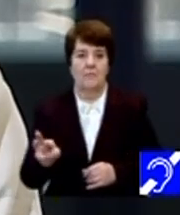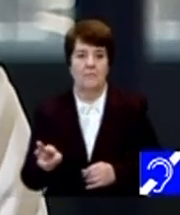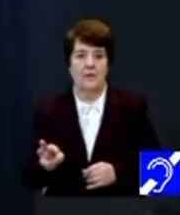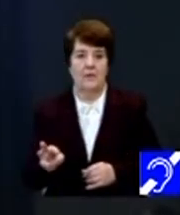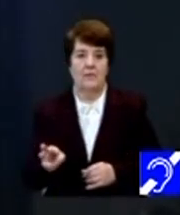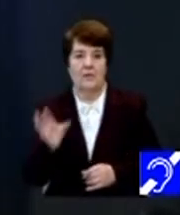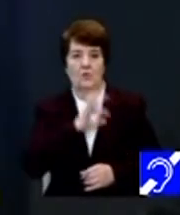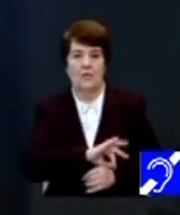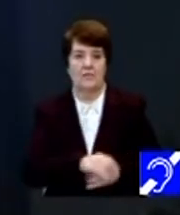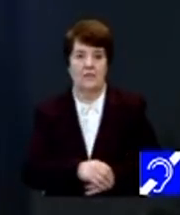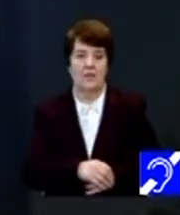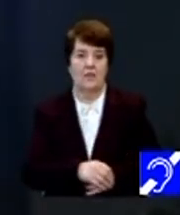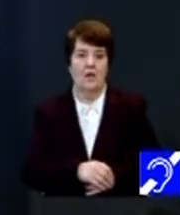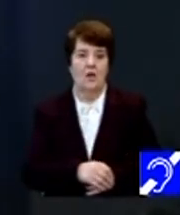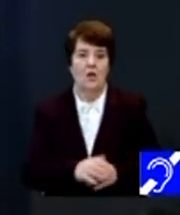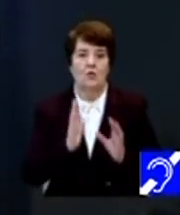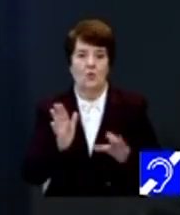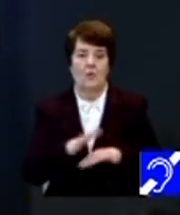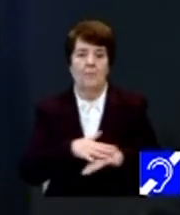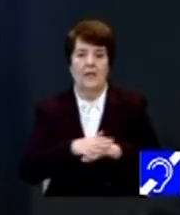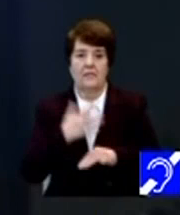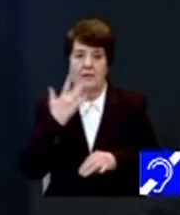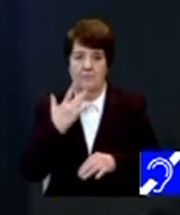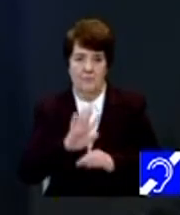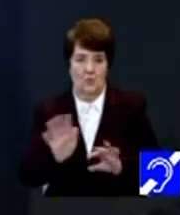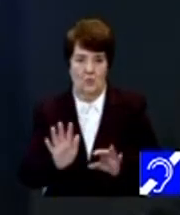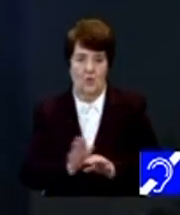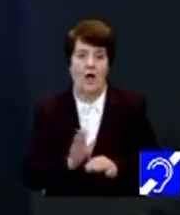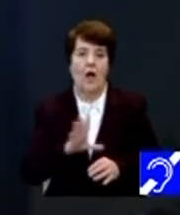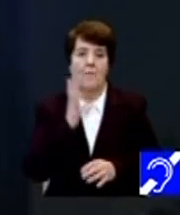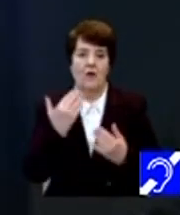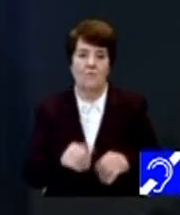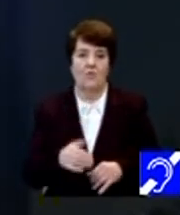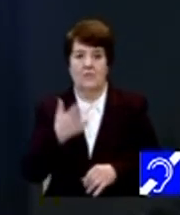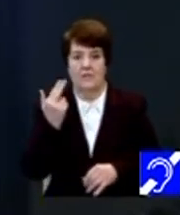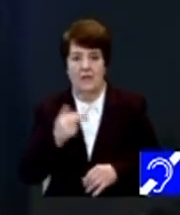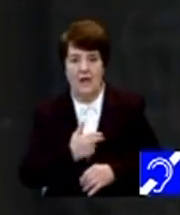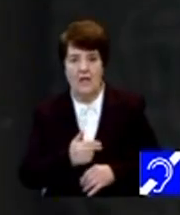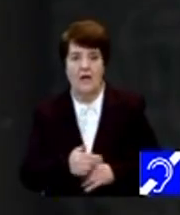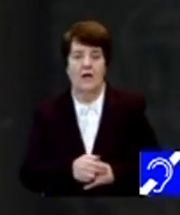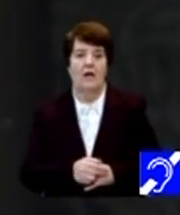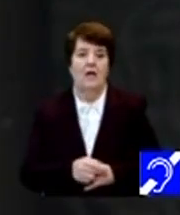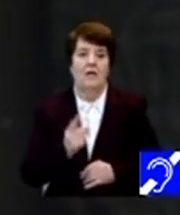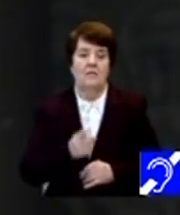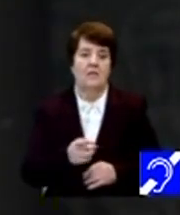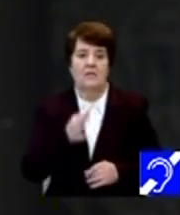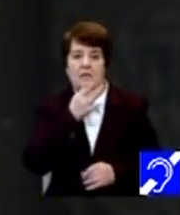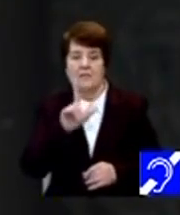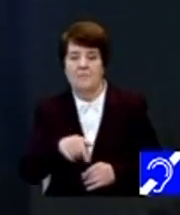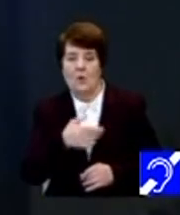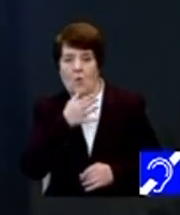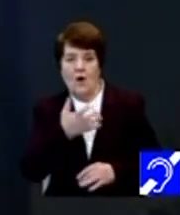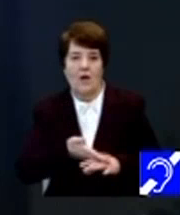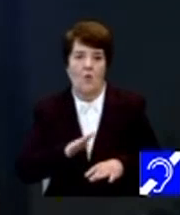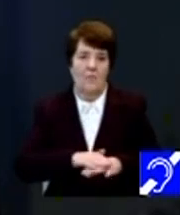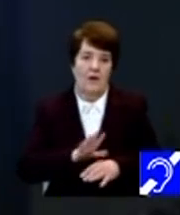de utilizatori. Ne axăm doar pe piața din Statele Unite. Am avut proiecte din Australia la un moment dat, însă din cauza depinsă